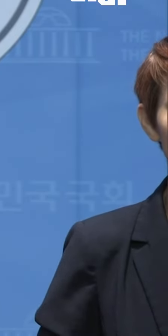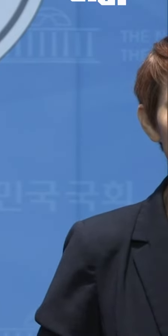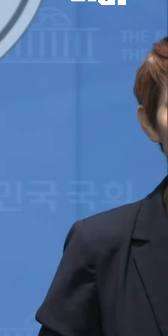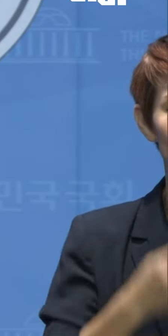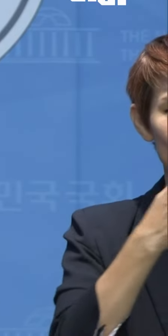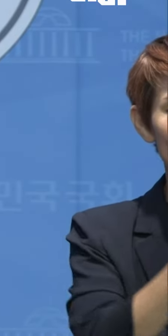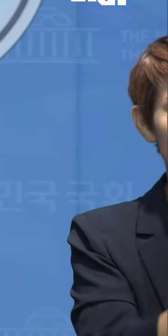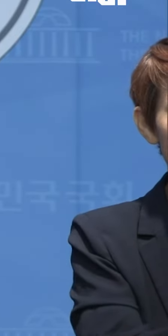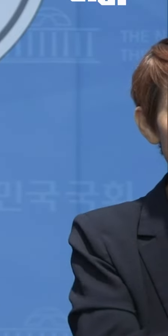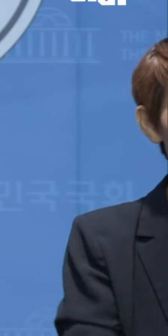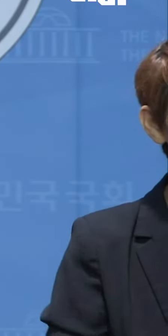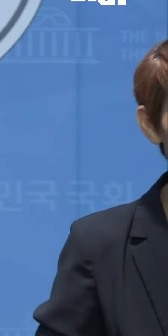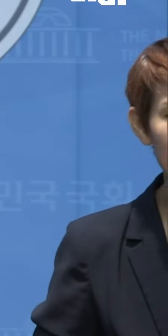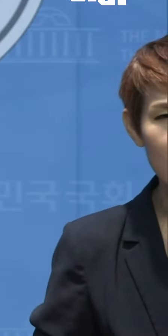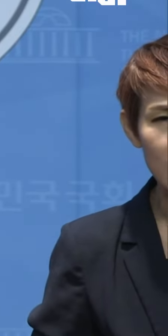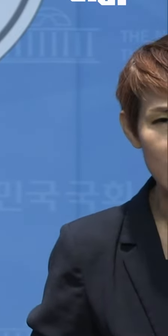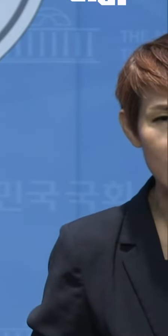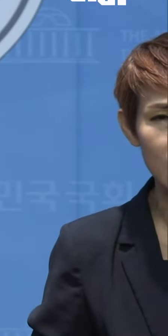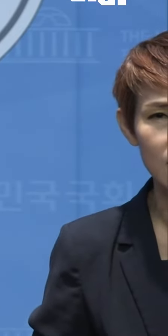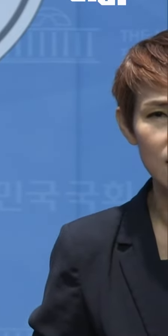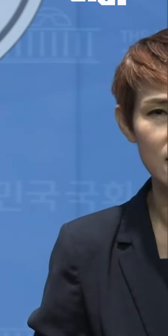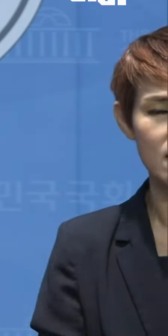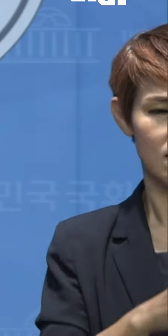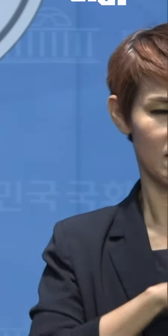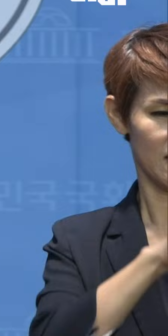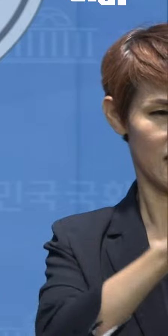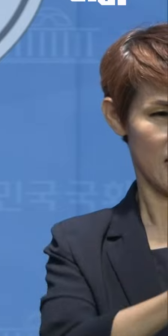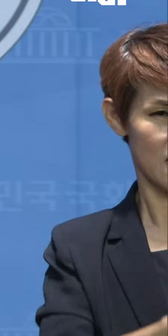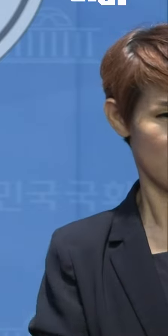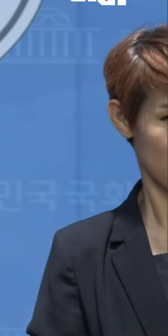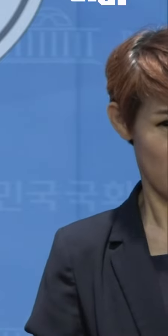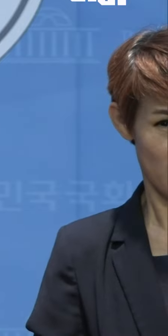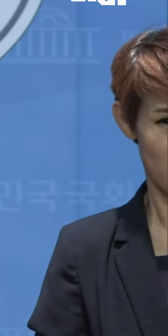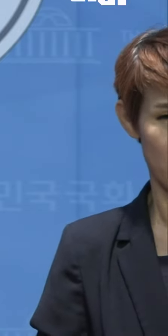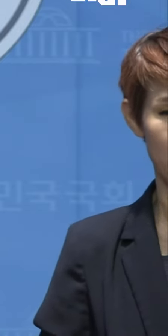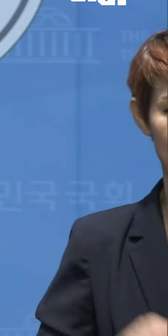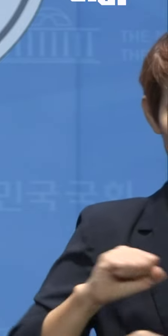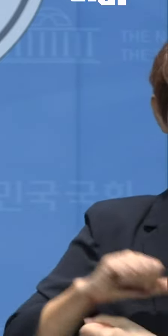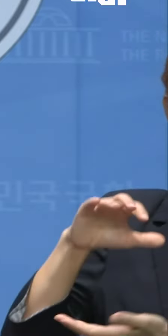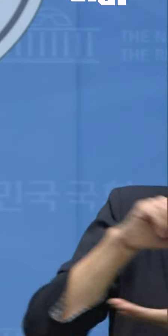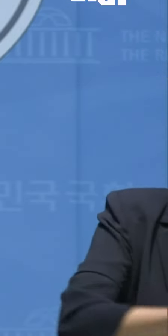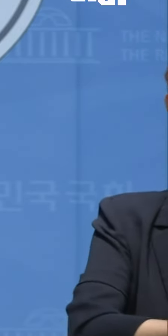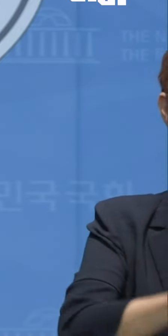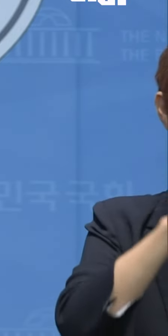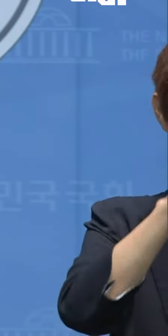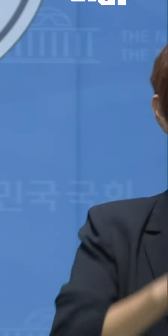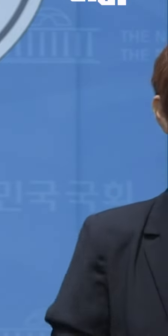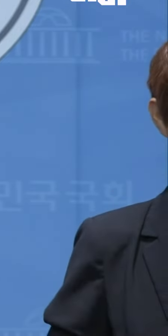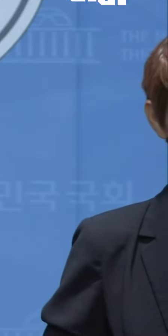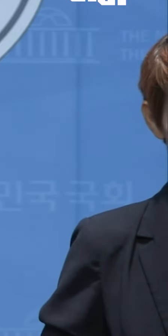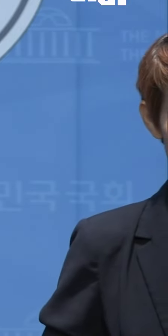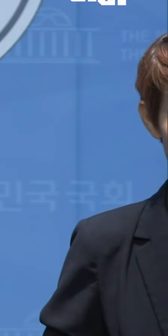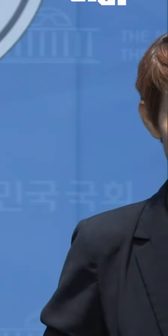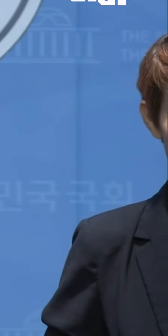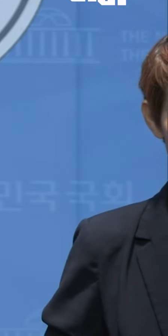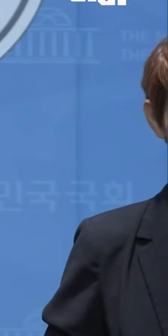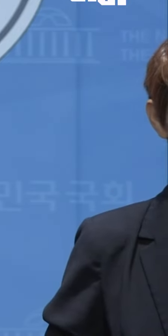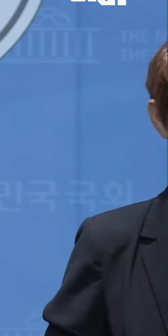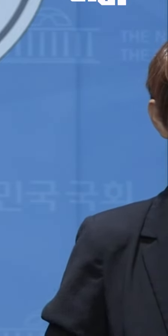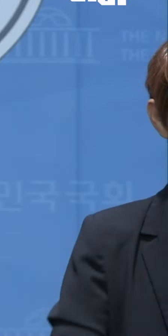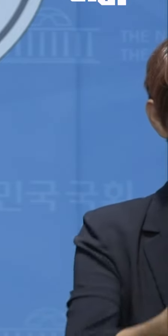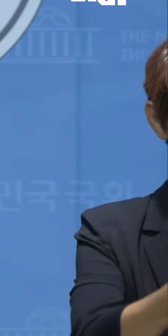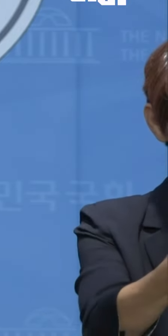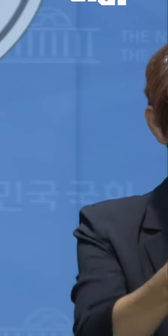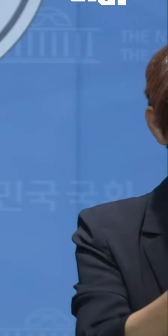압도적 다수당인 현 상황에서 개은 불가능합니다 개엄이라는 허구적 소설을 지지자들에게 세뇌시키는